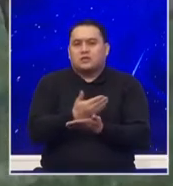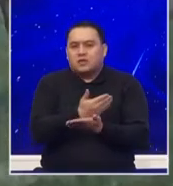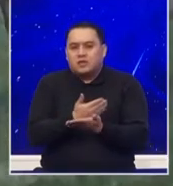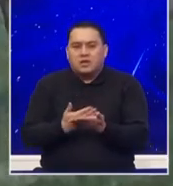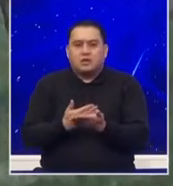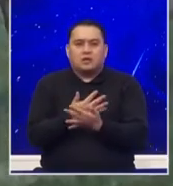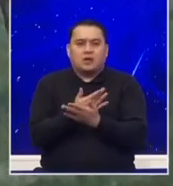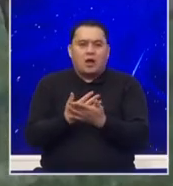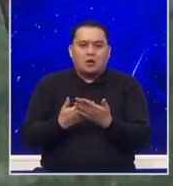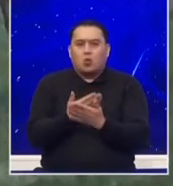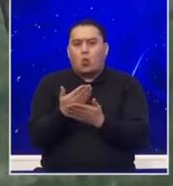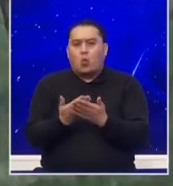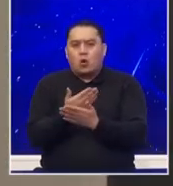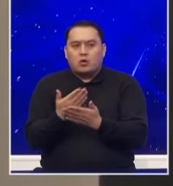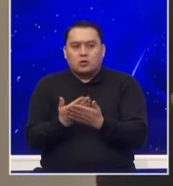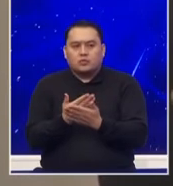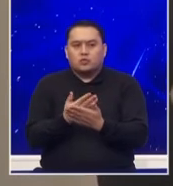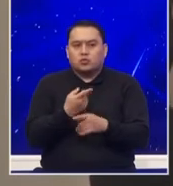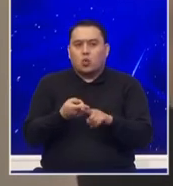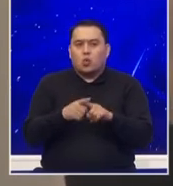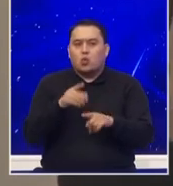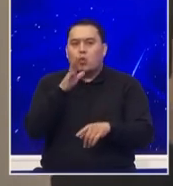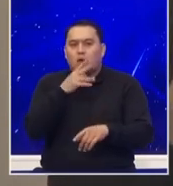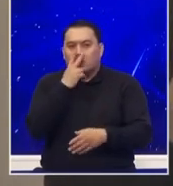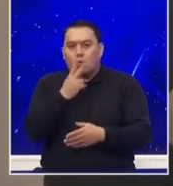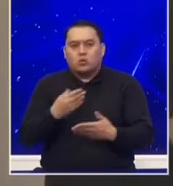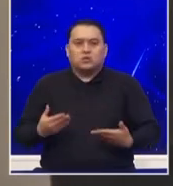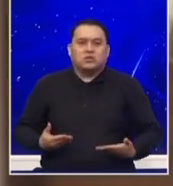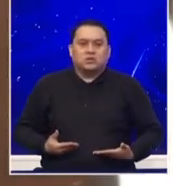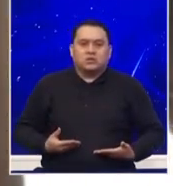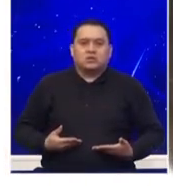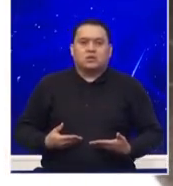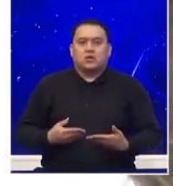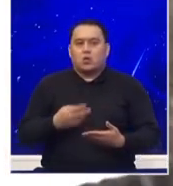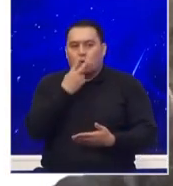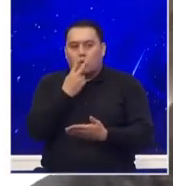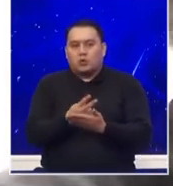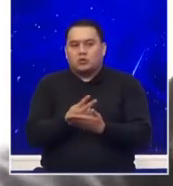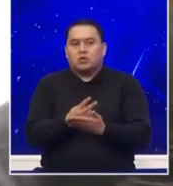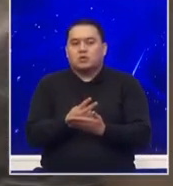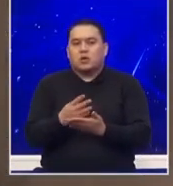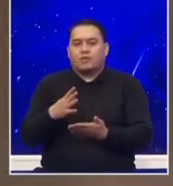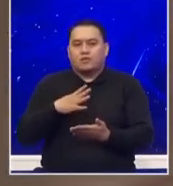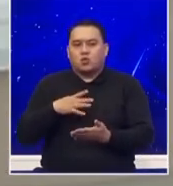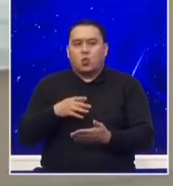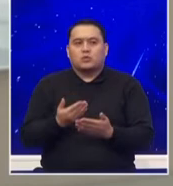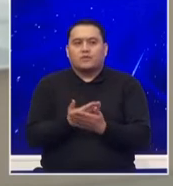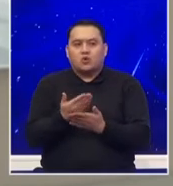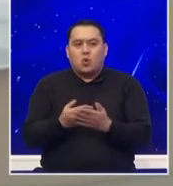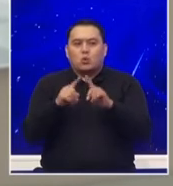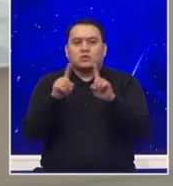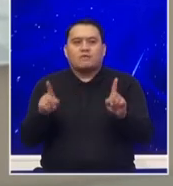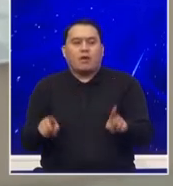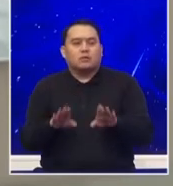«Бие баусынды» көптеген картиналары сол дәуірдегі елдің тыныс-тіршілігін еш боямасыз дөп басып көрсеткен туындылар. Киелі